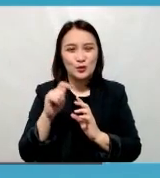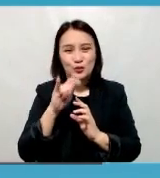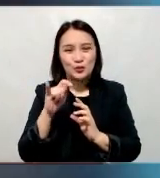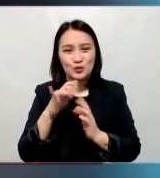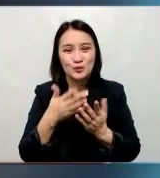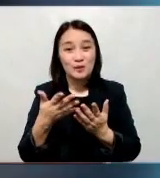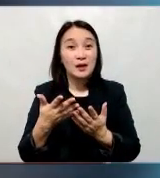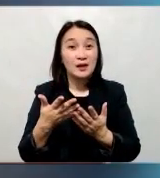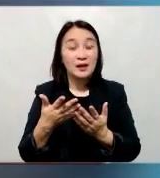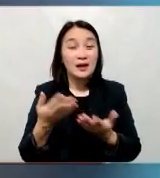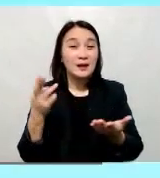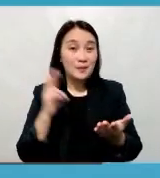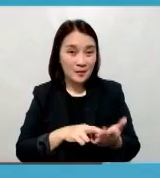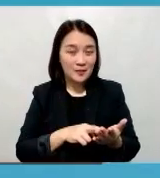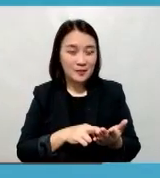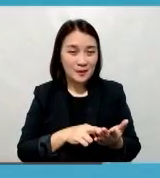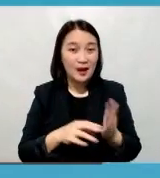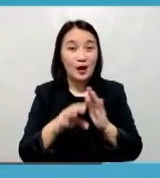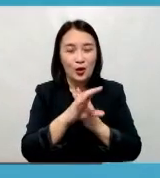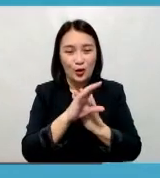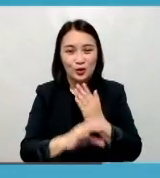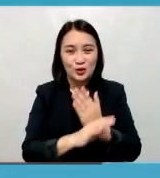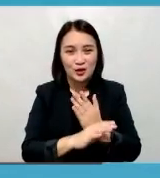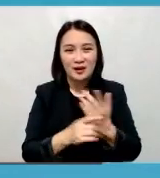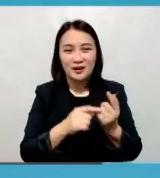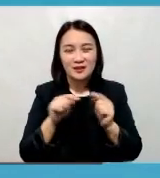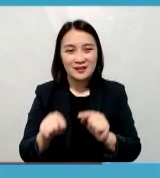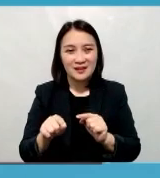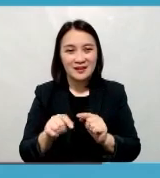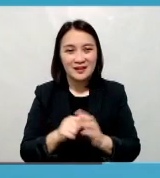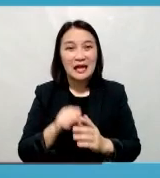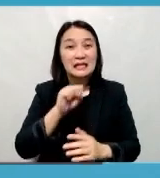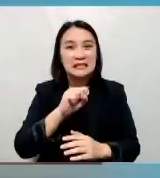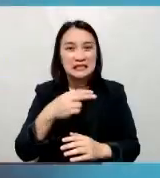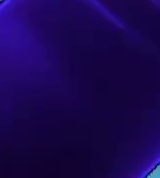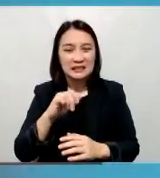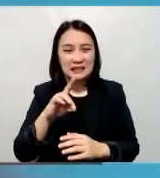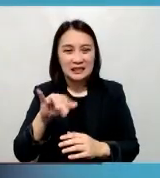Mill ng kontrata sa music label ni Eminem na Shady Records.